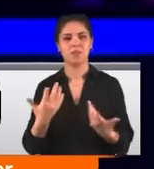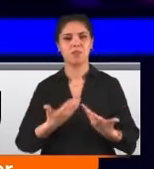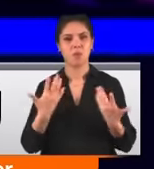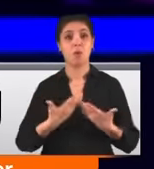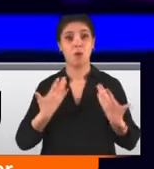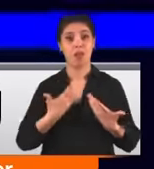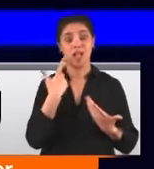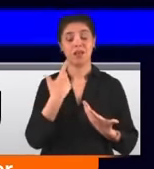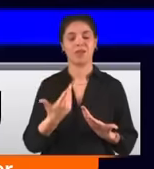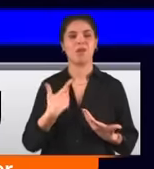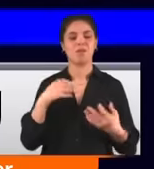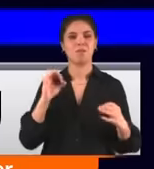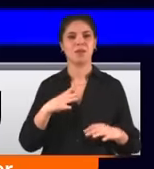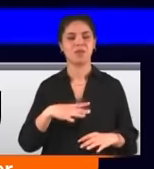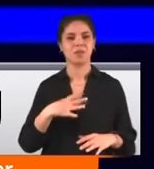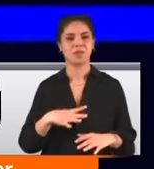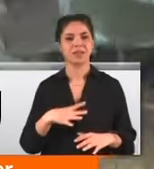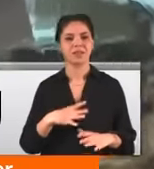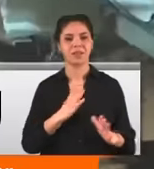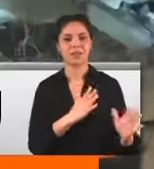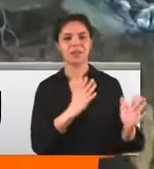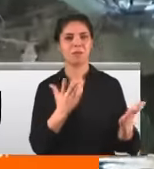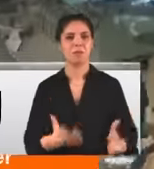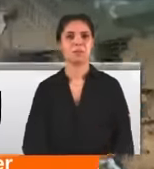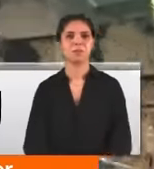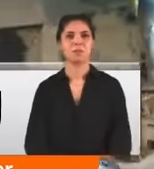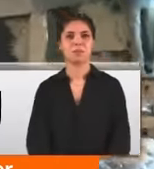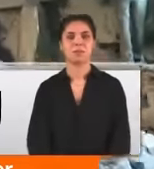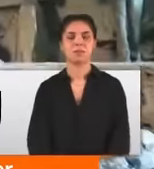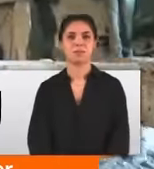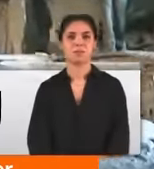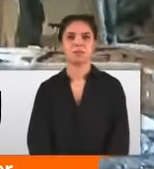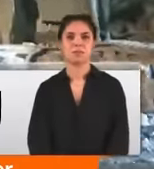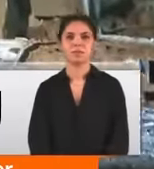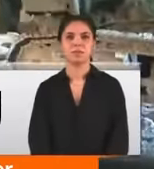motivasyonlu ve başarılı bir şekilde devam edeyim.